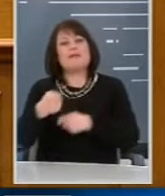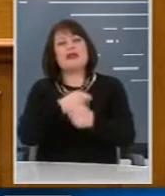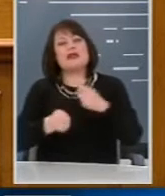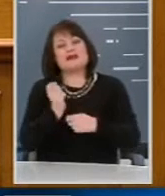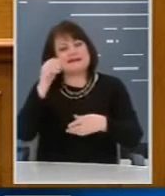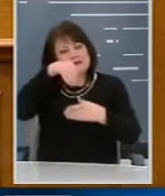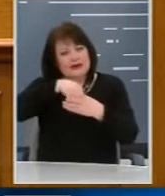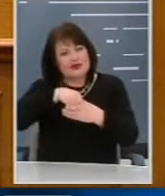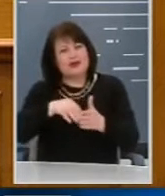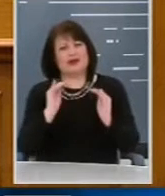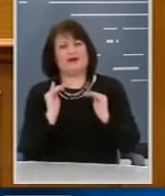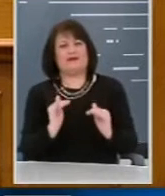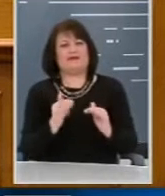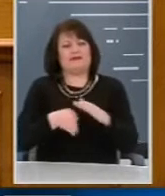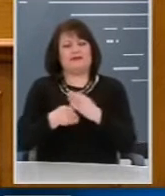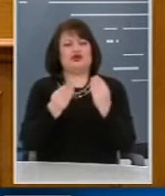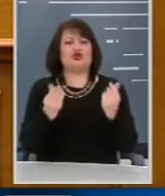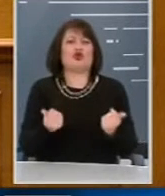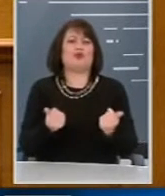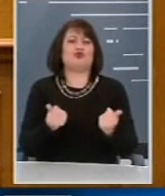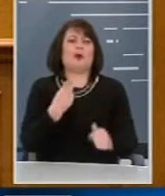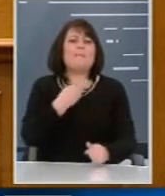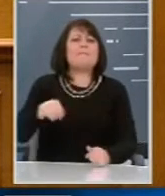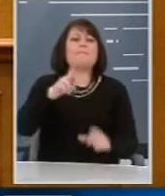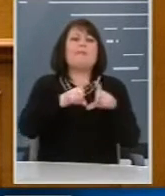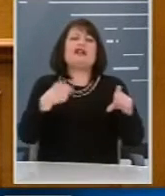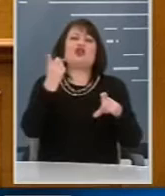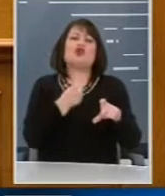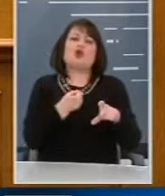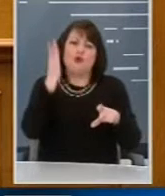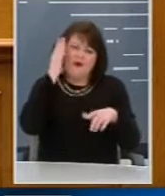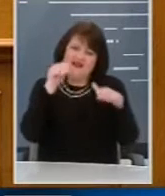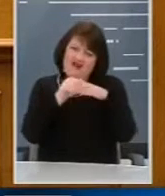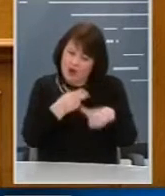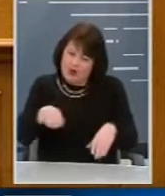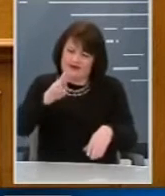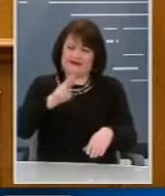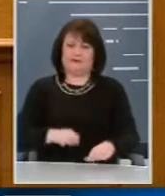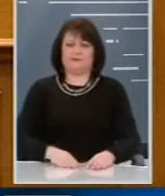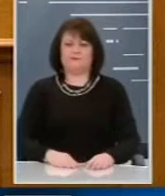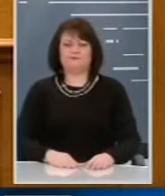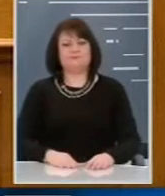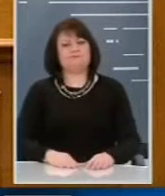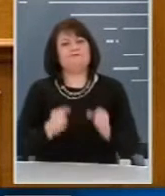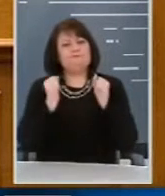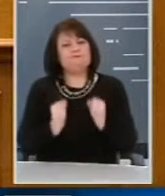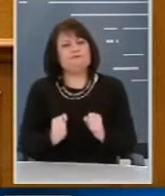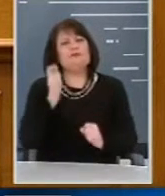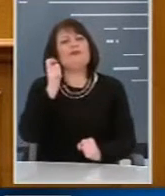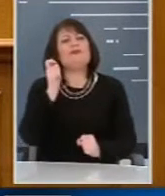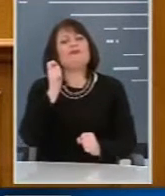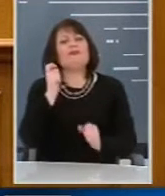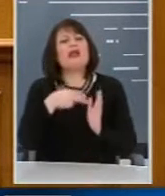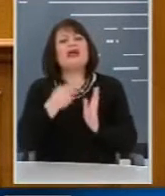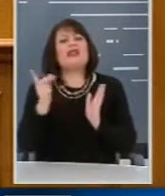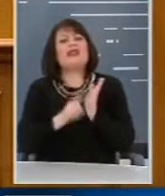στα ίδια κεφάλαια διαμέσου της άξησης του μετοχικού κεφαλαίου. Το βασικό λοιπόν πολιτικό και θεσμικό ερώτημα είναι